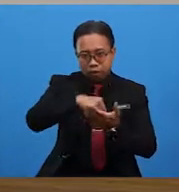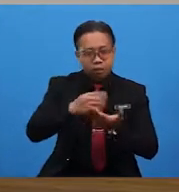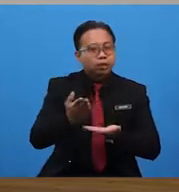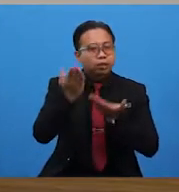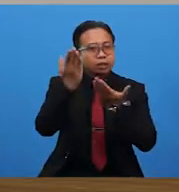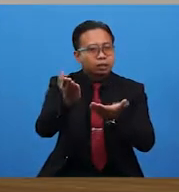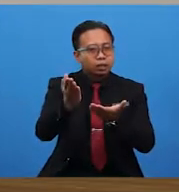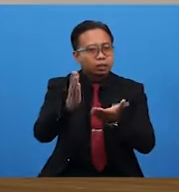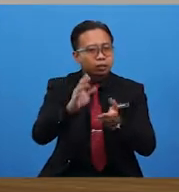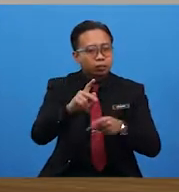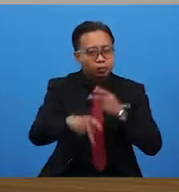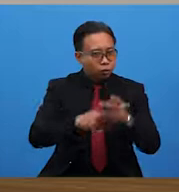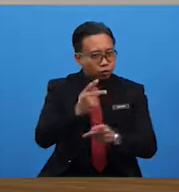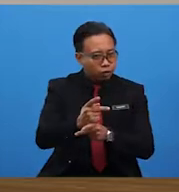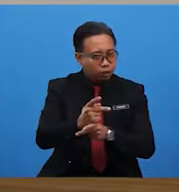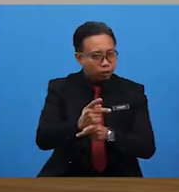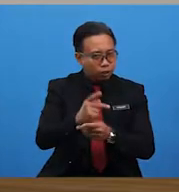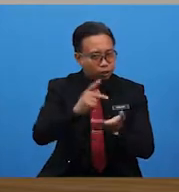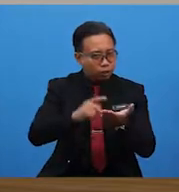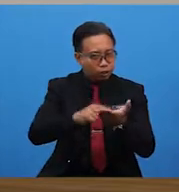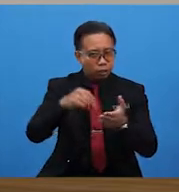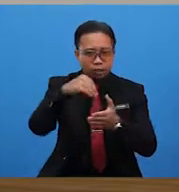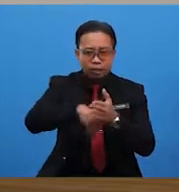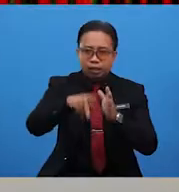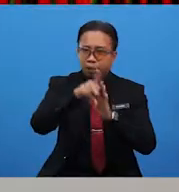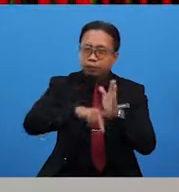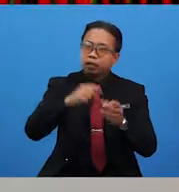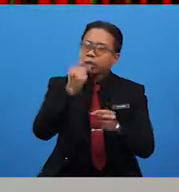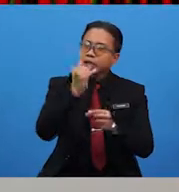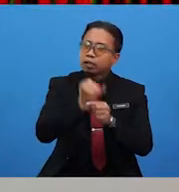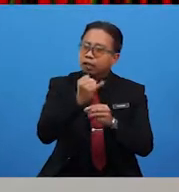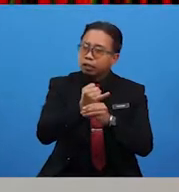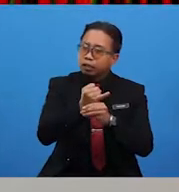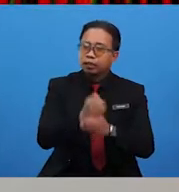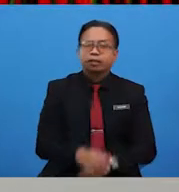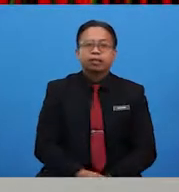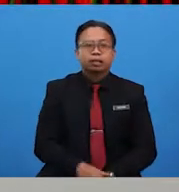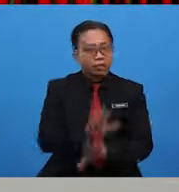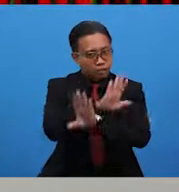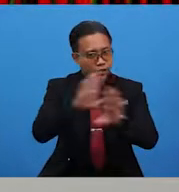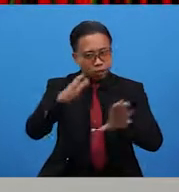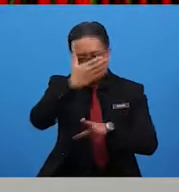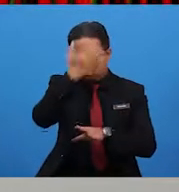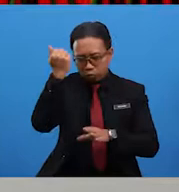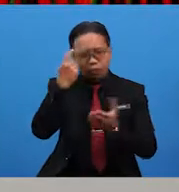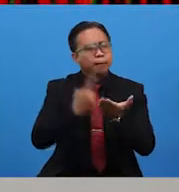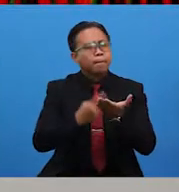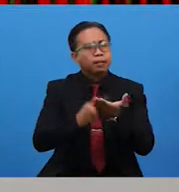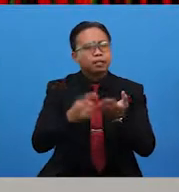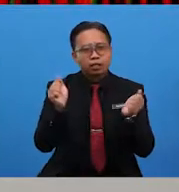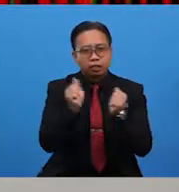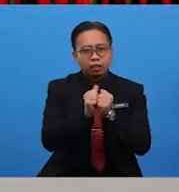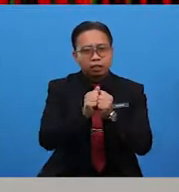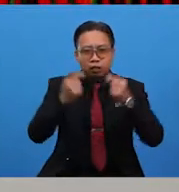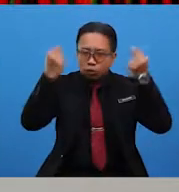cadangan projek kajian dalam bidang pengkaryaan nyoba betul jangan lupa berbincang dengan guru pembimbing